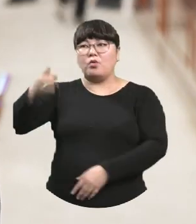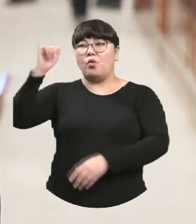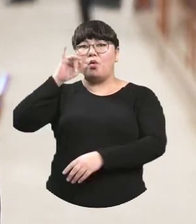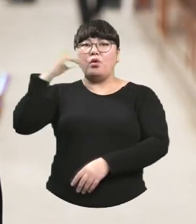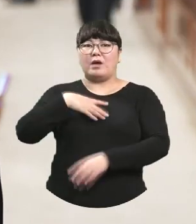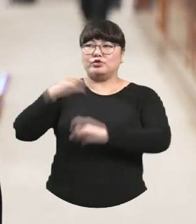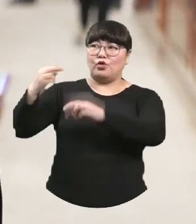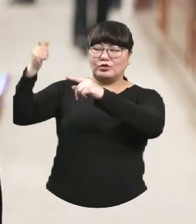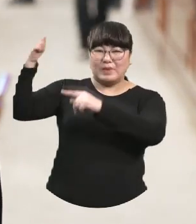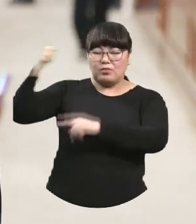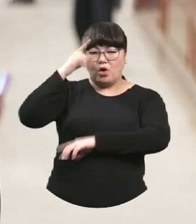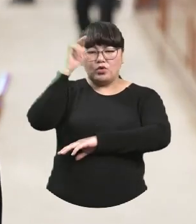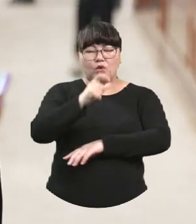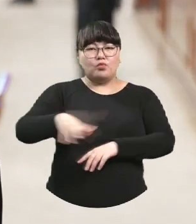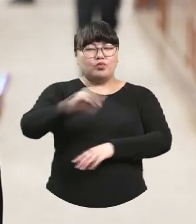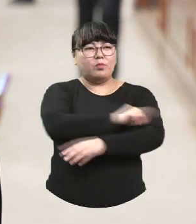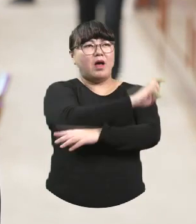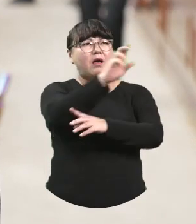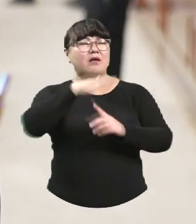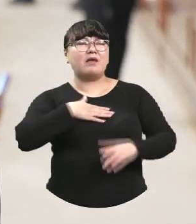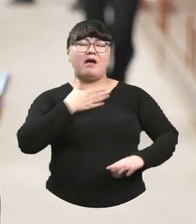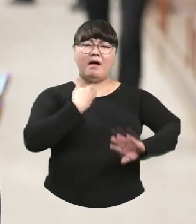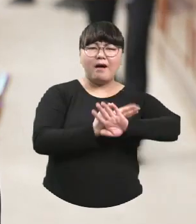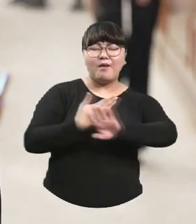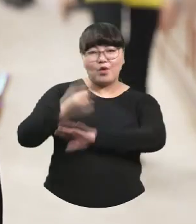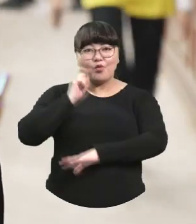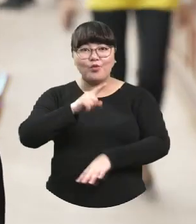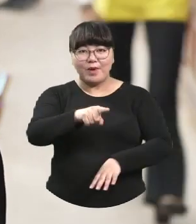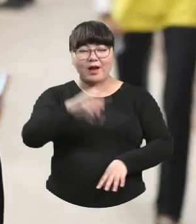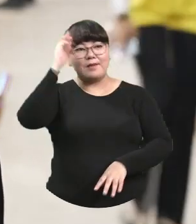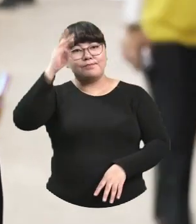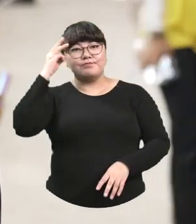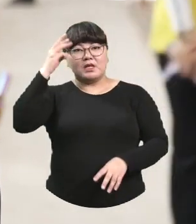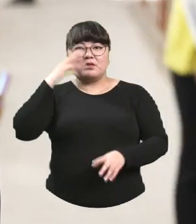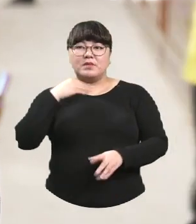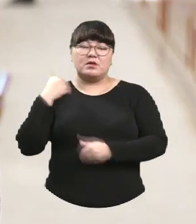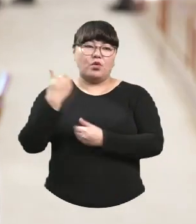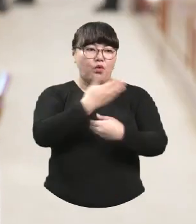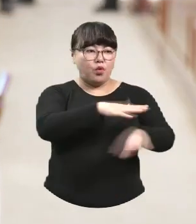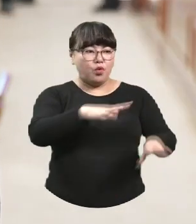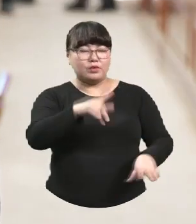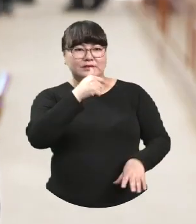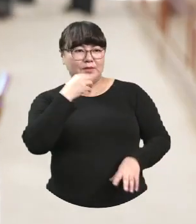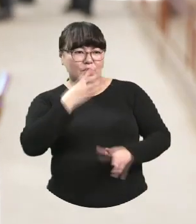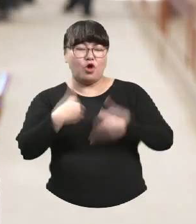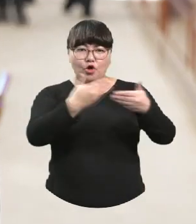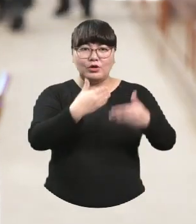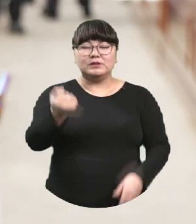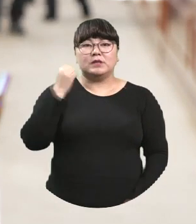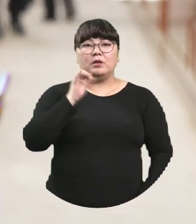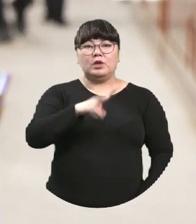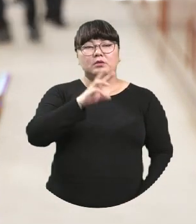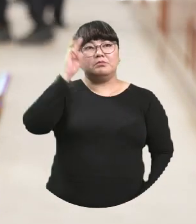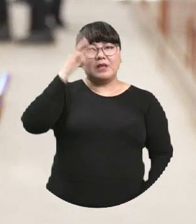бүр угаасаа одоо байгальчны хамгаалыг гэсэн хүсэлтэй байдаг. Тэгэхээр тэнд мэдлэгээр бид нар хэрэв хүмүүстэй цэнгэлж чадах юм бол энэ